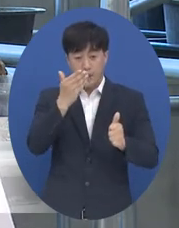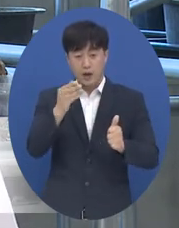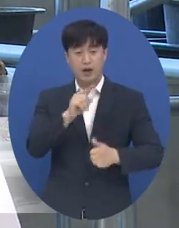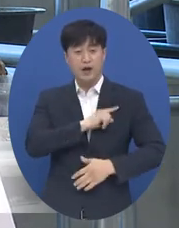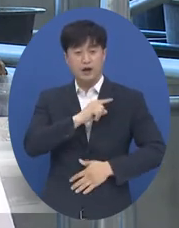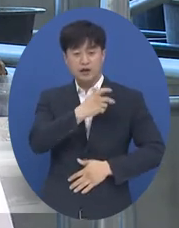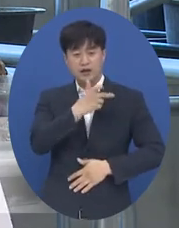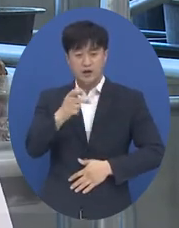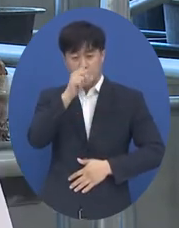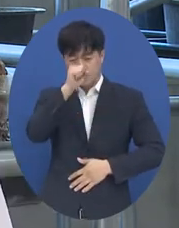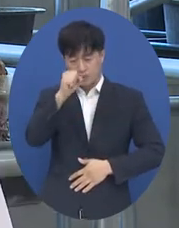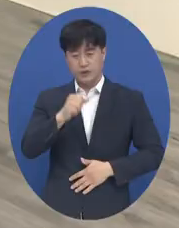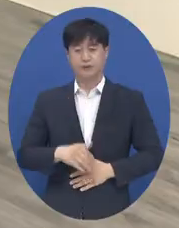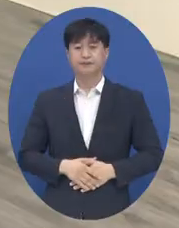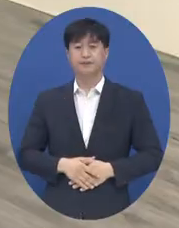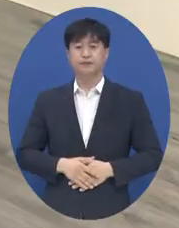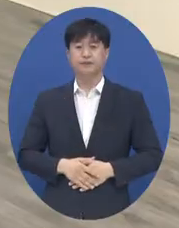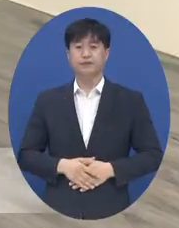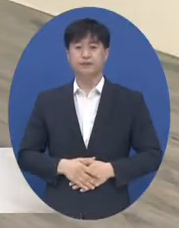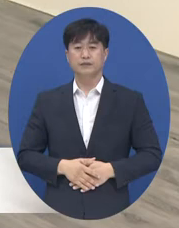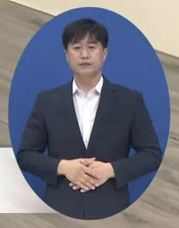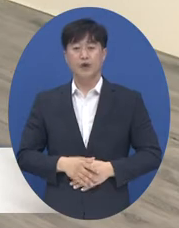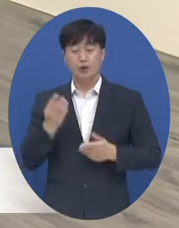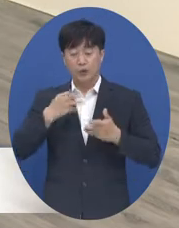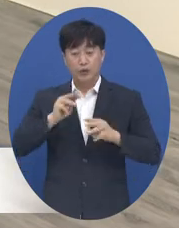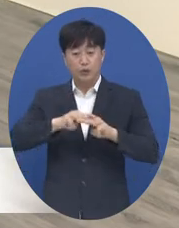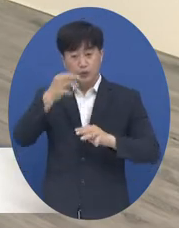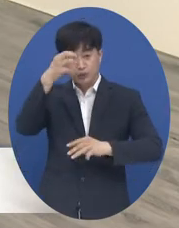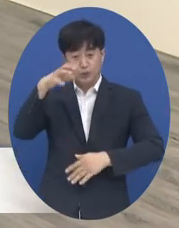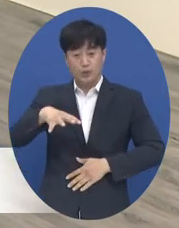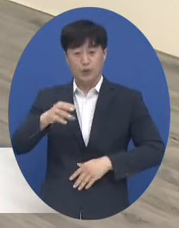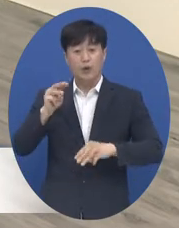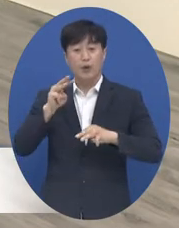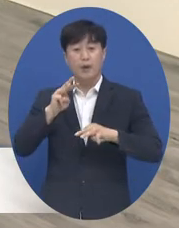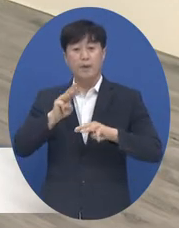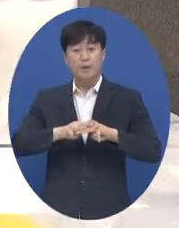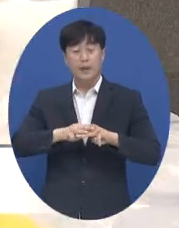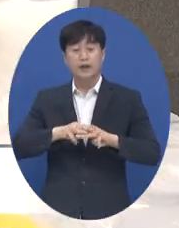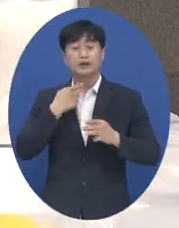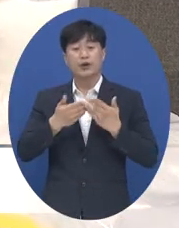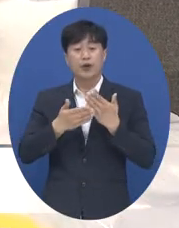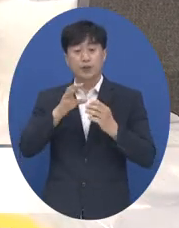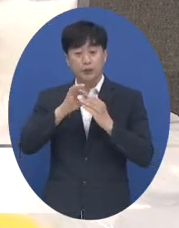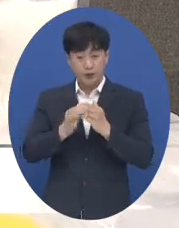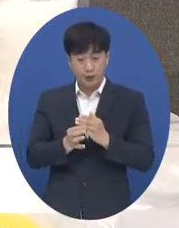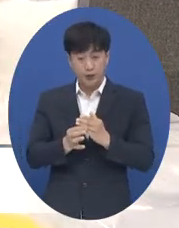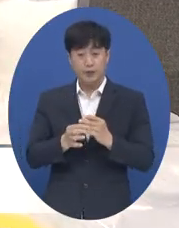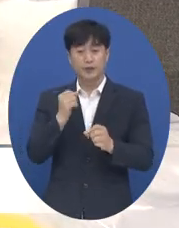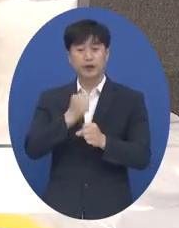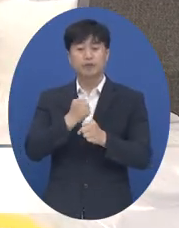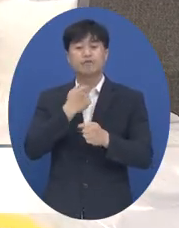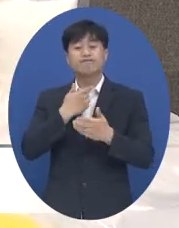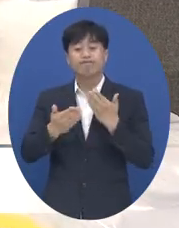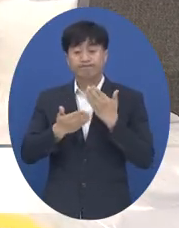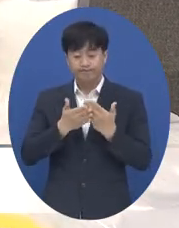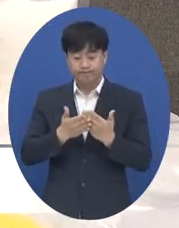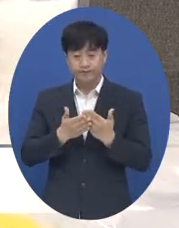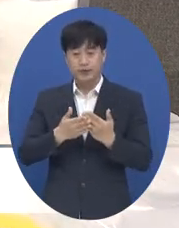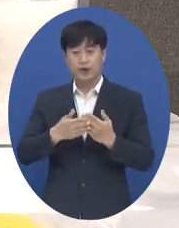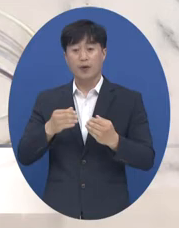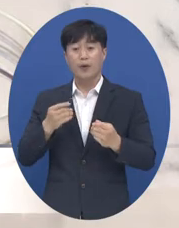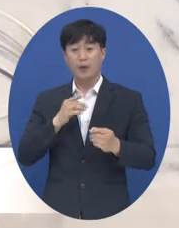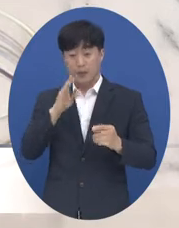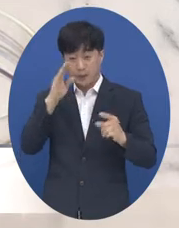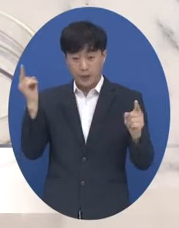점이 가장 큰 장점 입니다 경우도 넣기 수로는 농촌 체험 상품 만들면서 힐링할 수 있는 diy 온라인